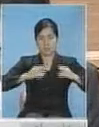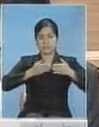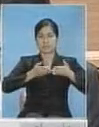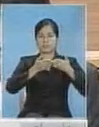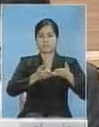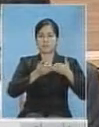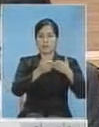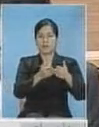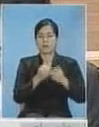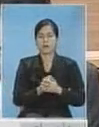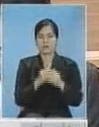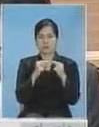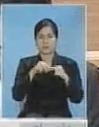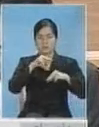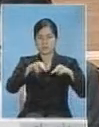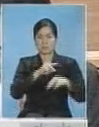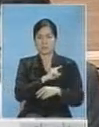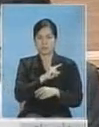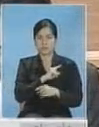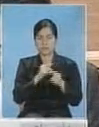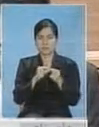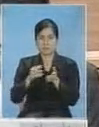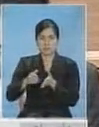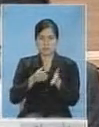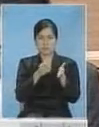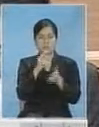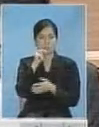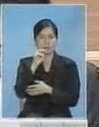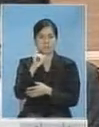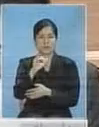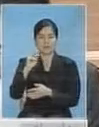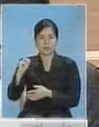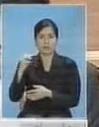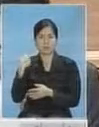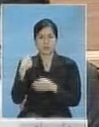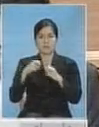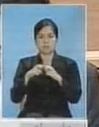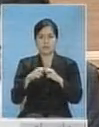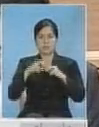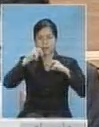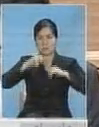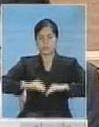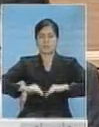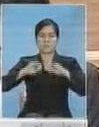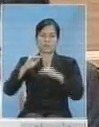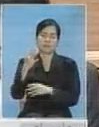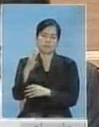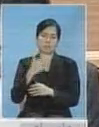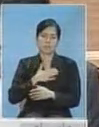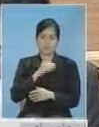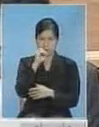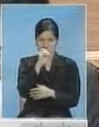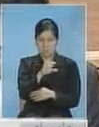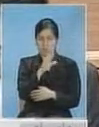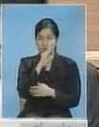ไม่มาเหลียวแลดูในลุ่มแม่น้ำยมซึ่งเป็นต้นเหตุของน้ำท่วมเมื่อปีที่แล้วผมได้พูดมาตลอดครับว่า